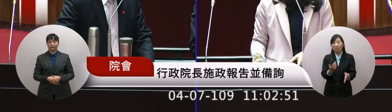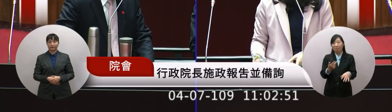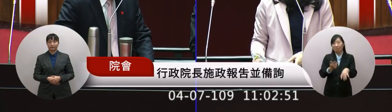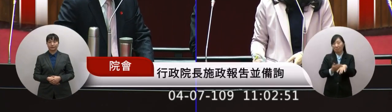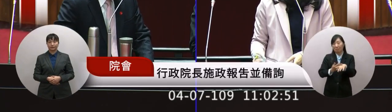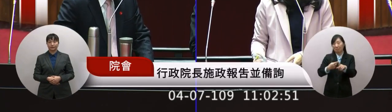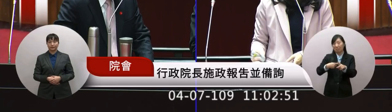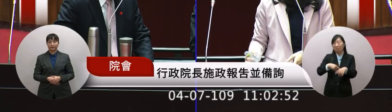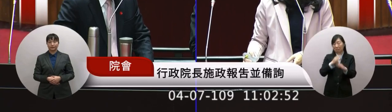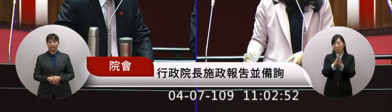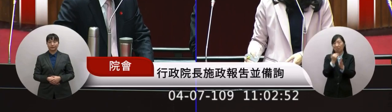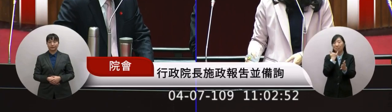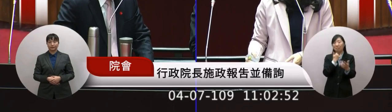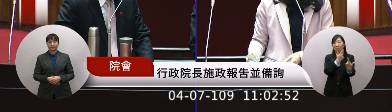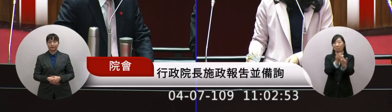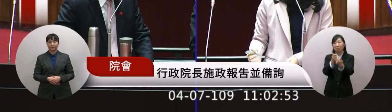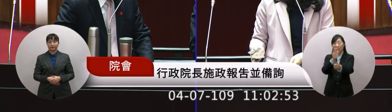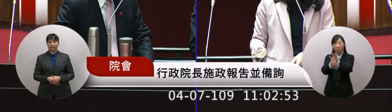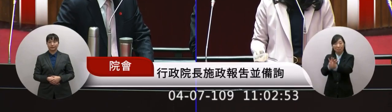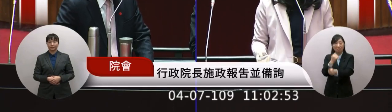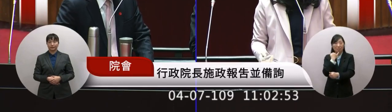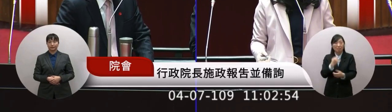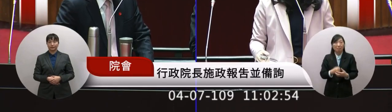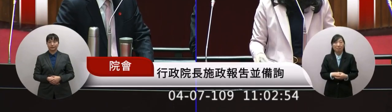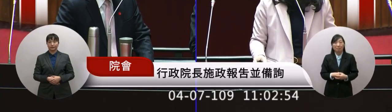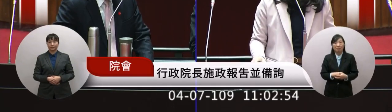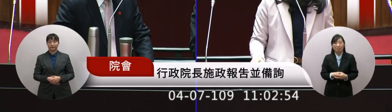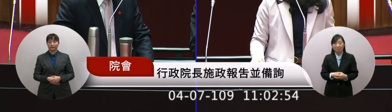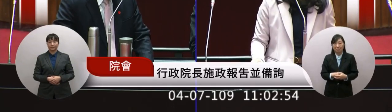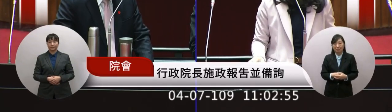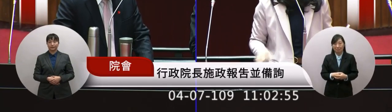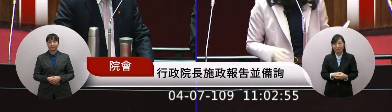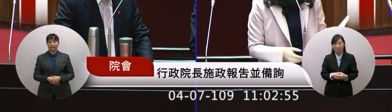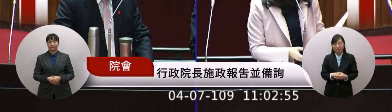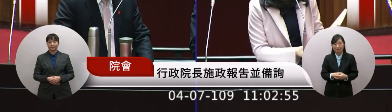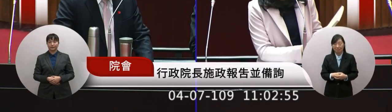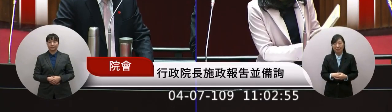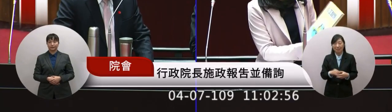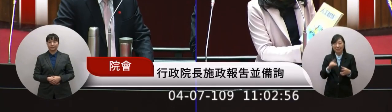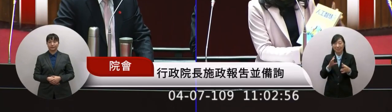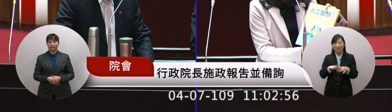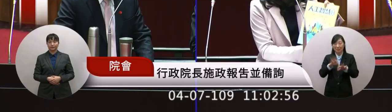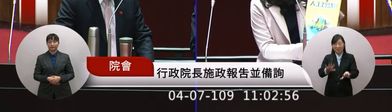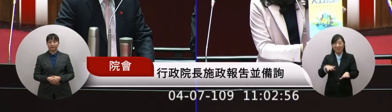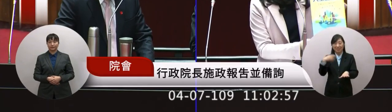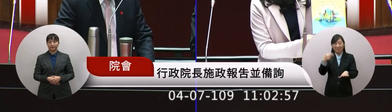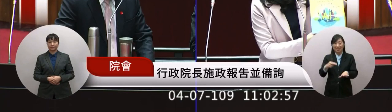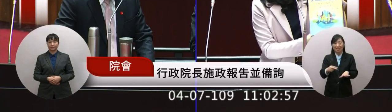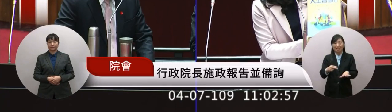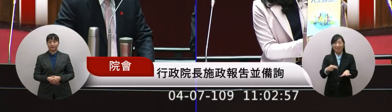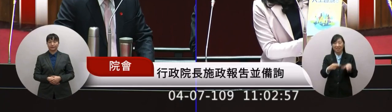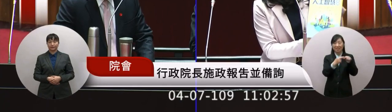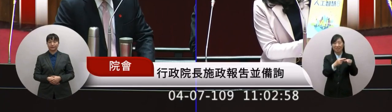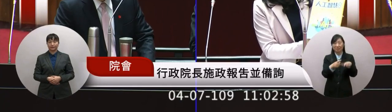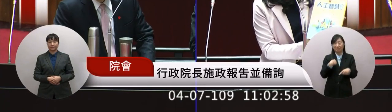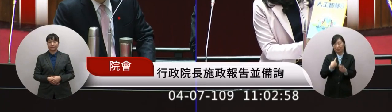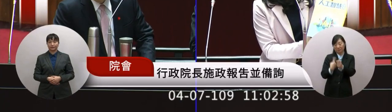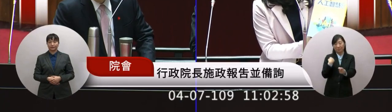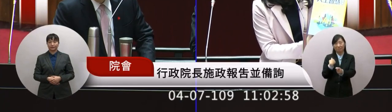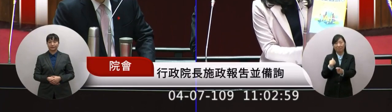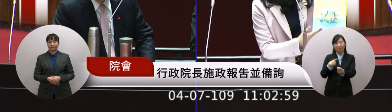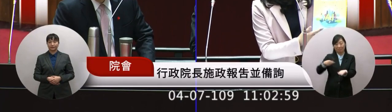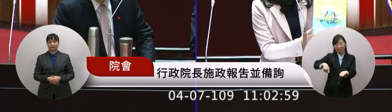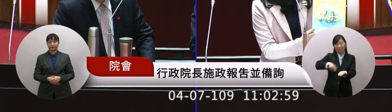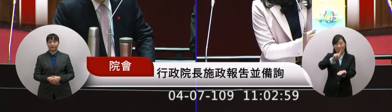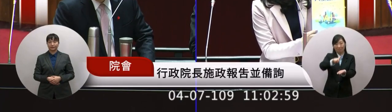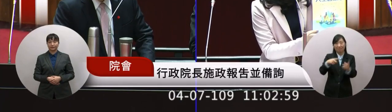在各行各业的发展都会相当的有帮助哦。所以其实这边也稍微老高卖瓜一下哦，就是我在去年的时候其实也出